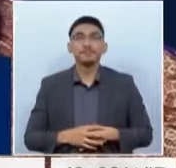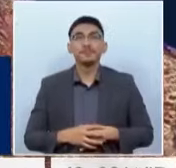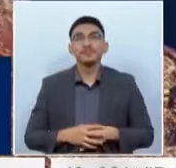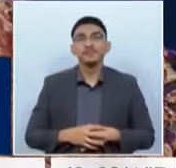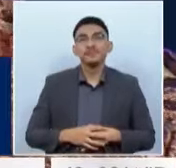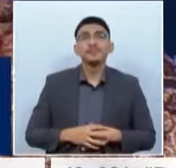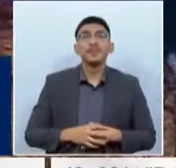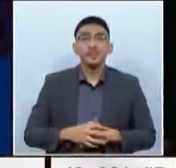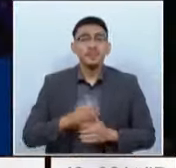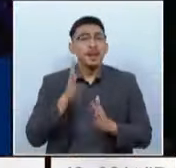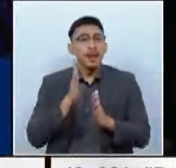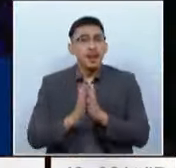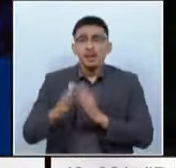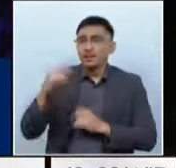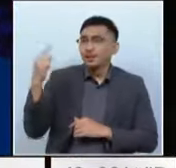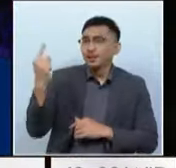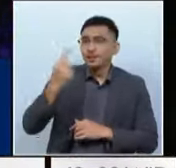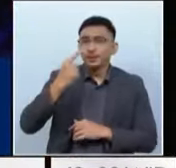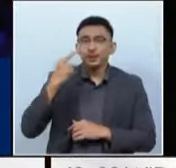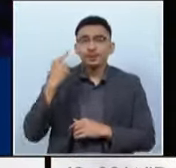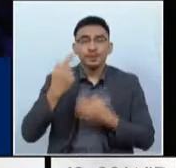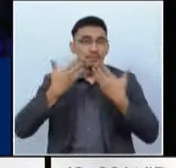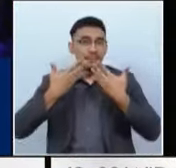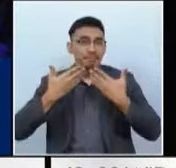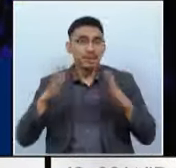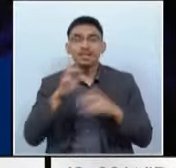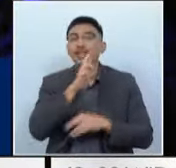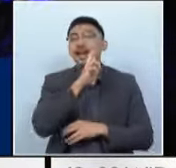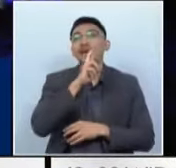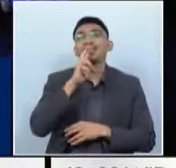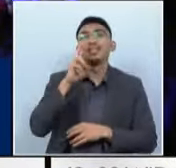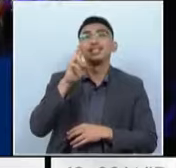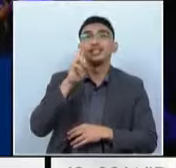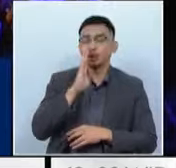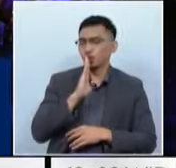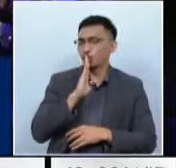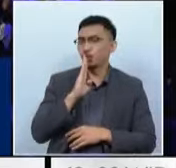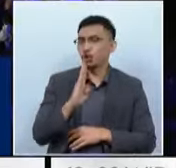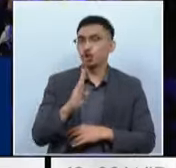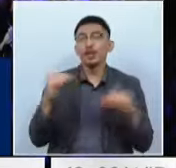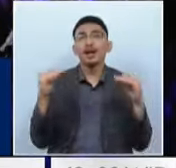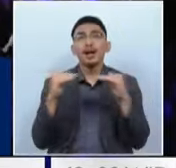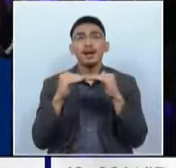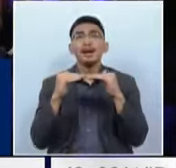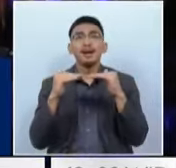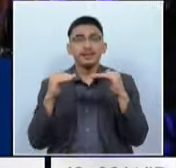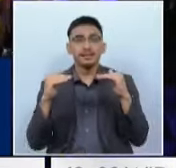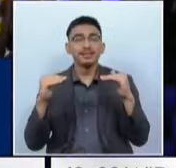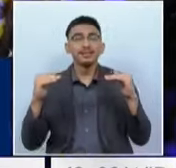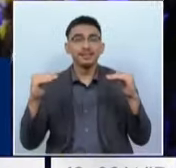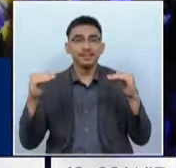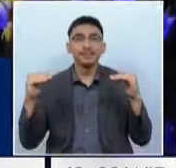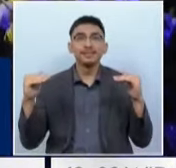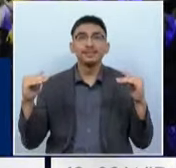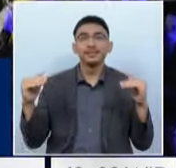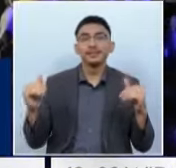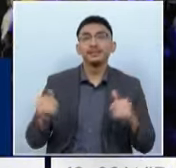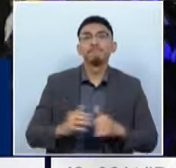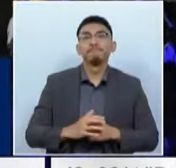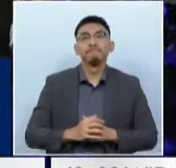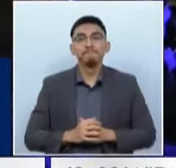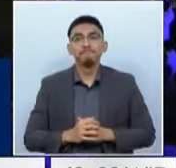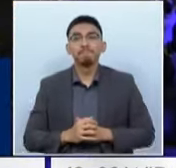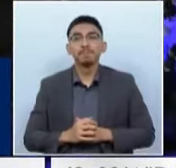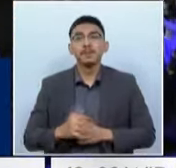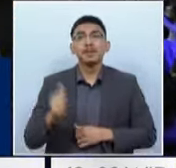Indonesia langsung umubum bebas rahasia jujur dan adil sebagai